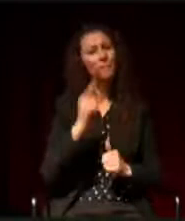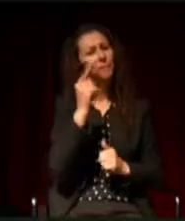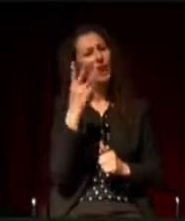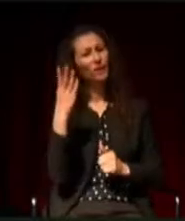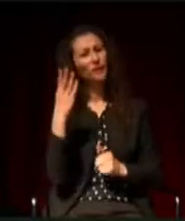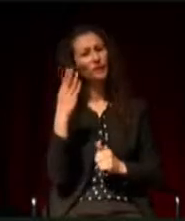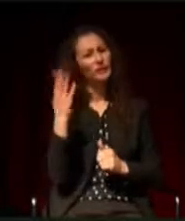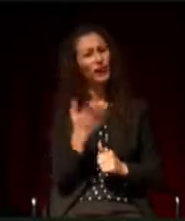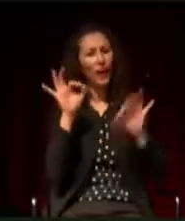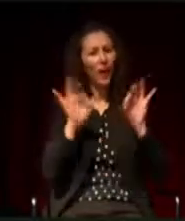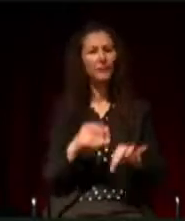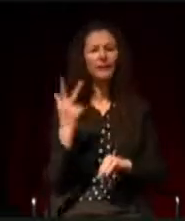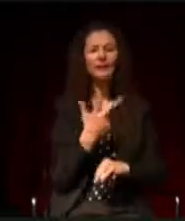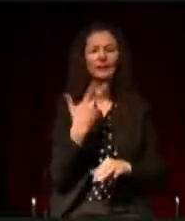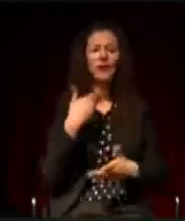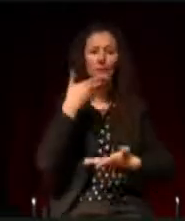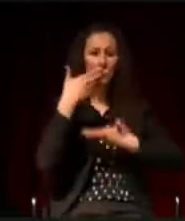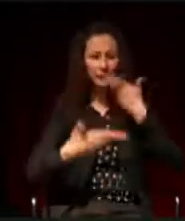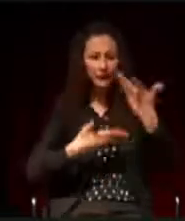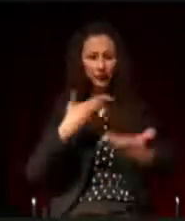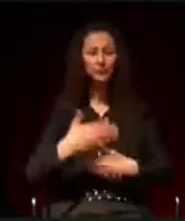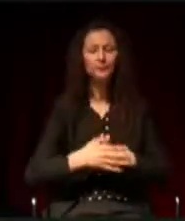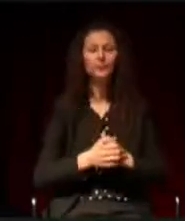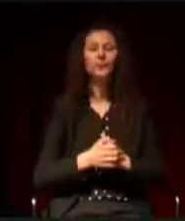birkaç noktayı daha hemen hızla belirteyim.